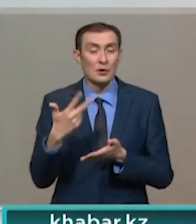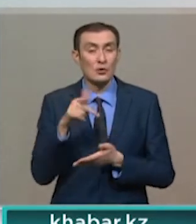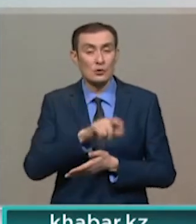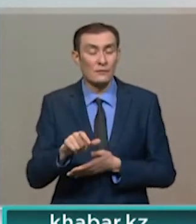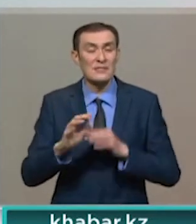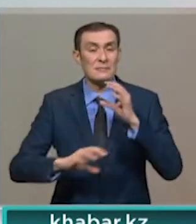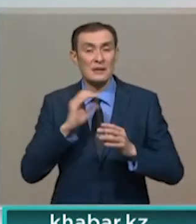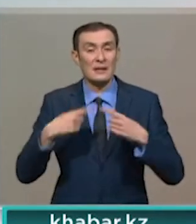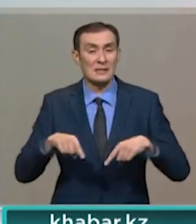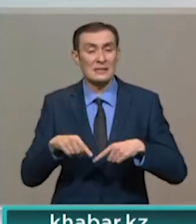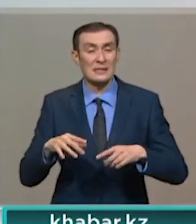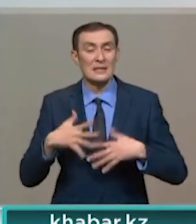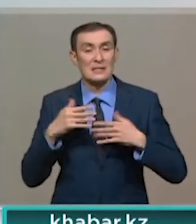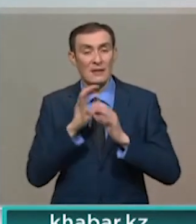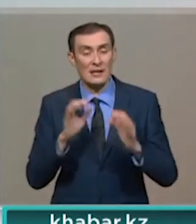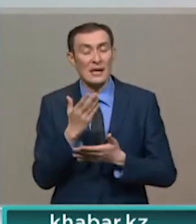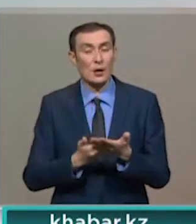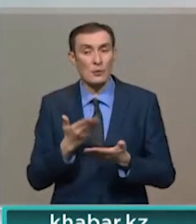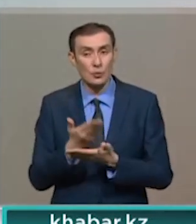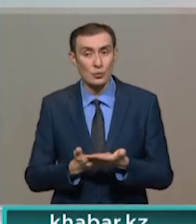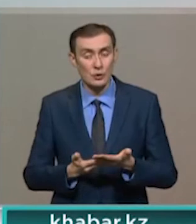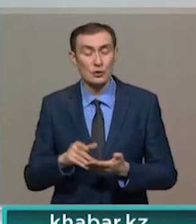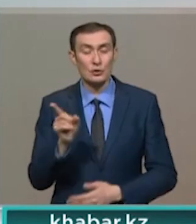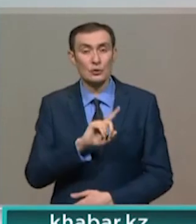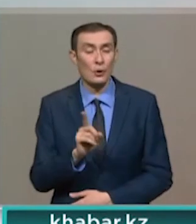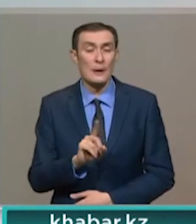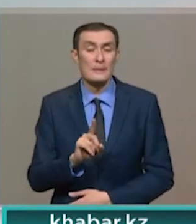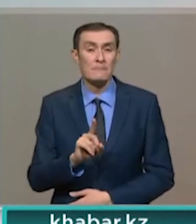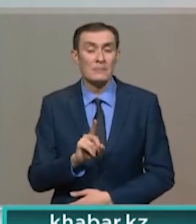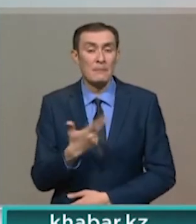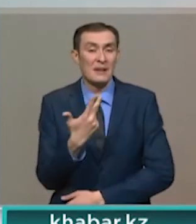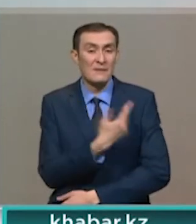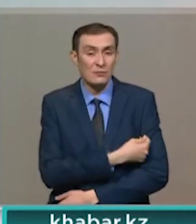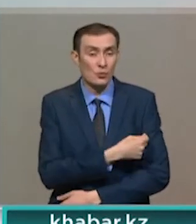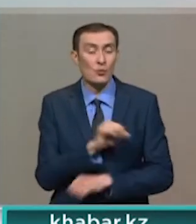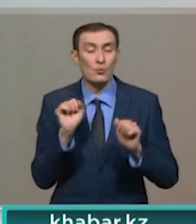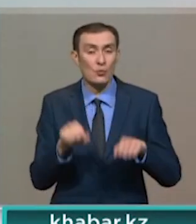организация здравоохранения, значит, рекомендовала, что ставить